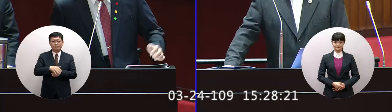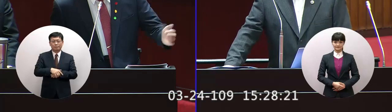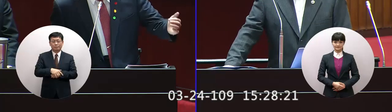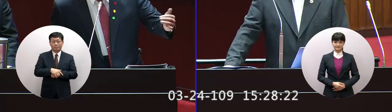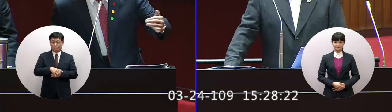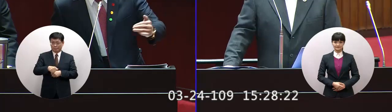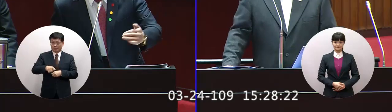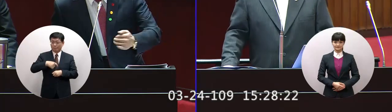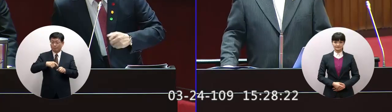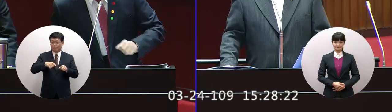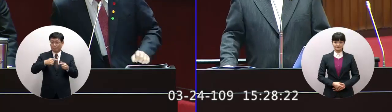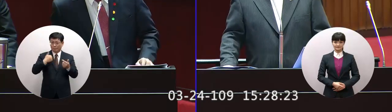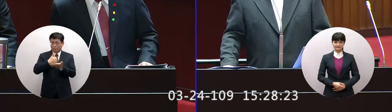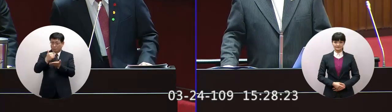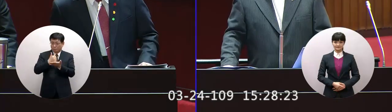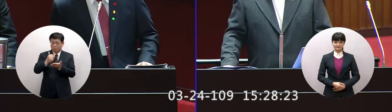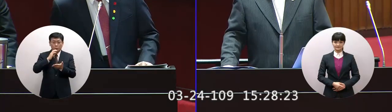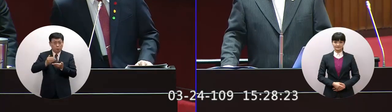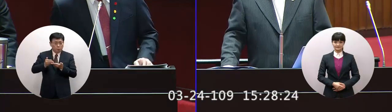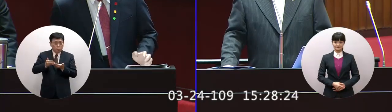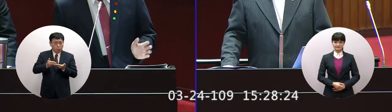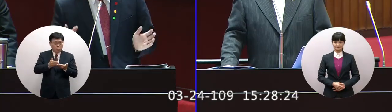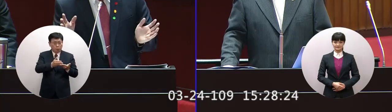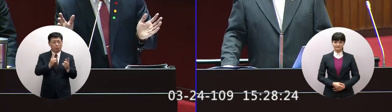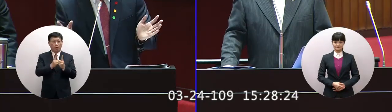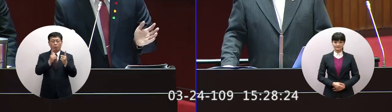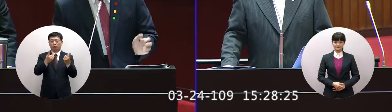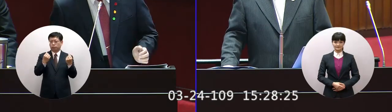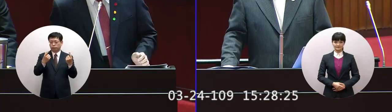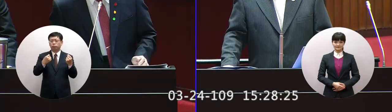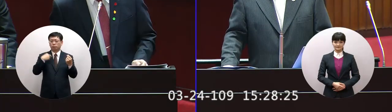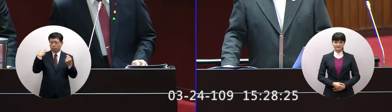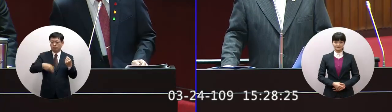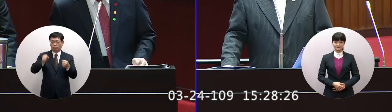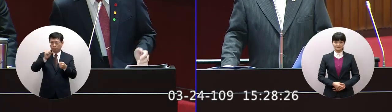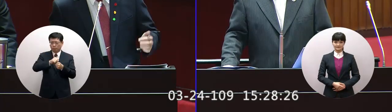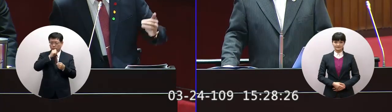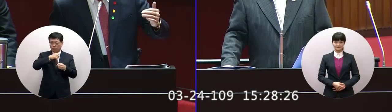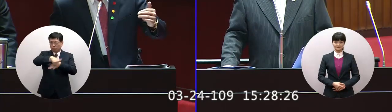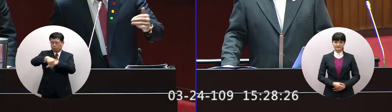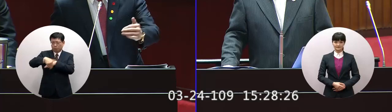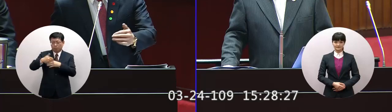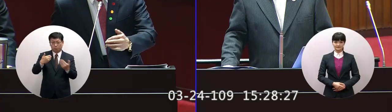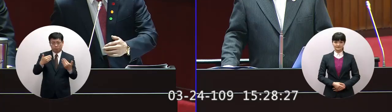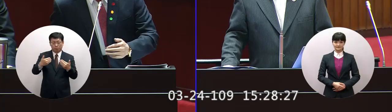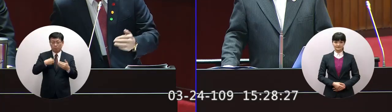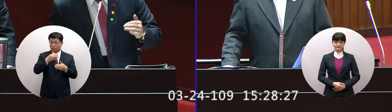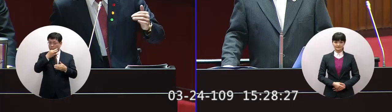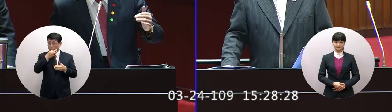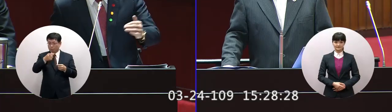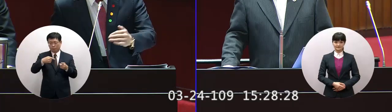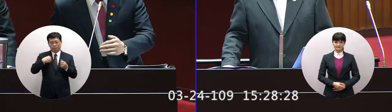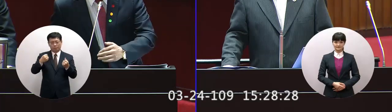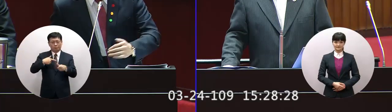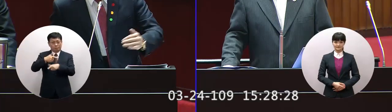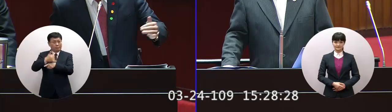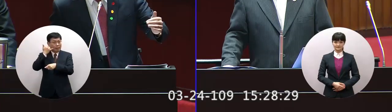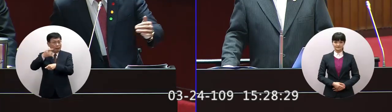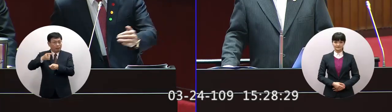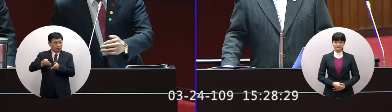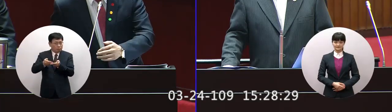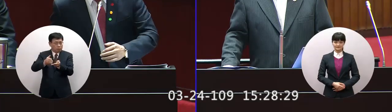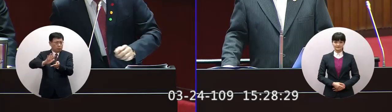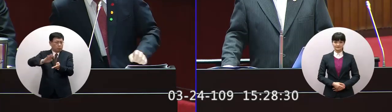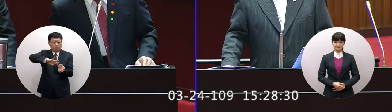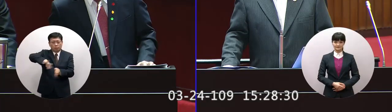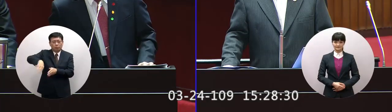就是所谓在运输的航线上，我们也去把它做整体的规划，避开南海航线的部分